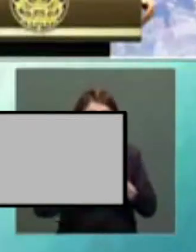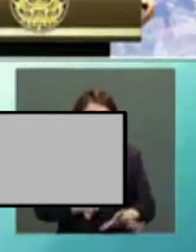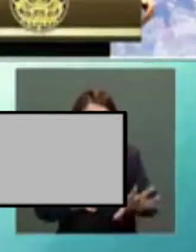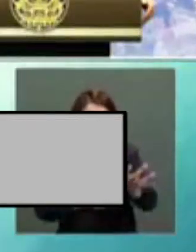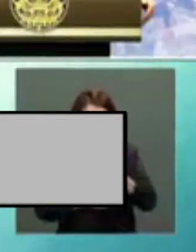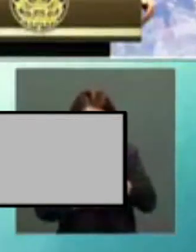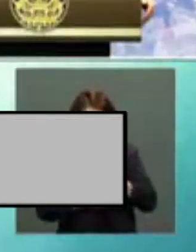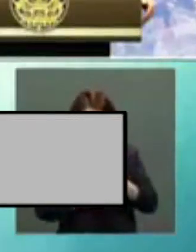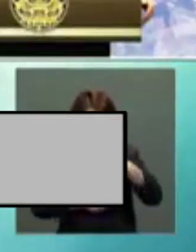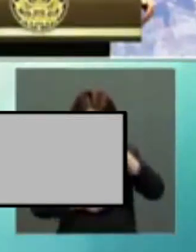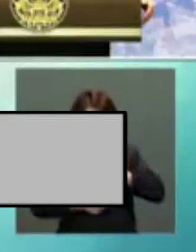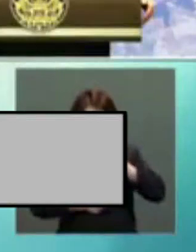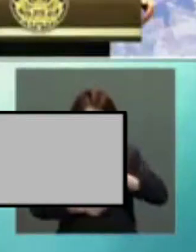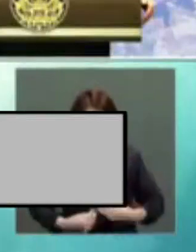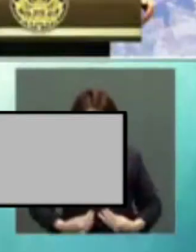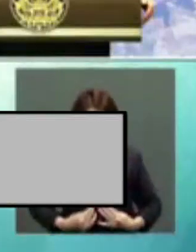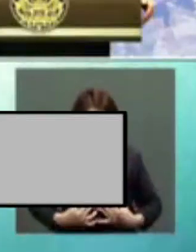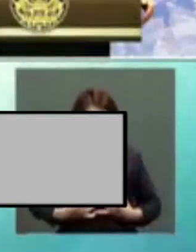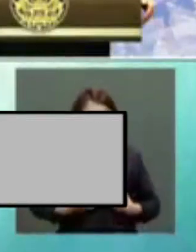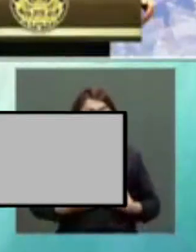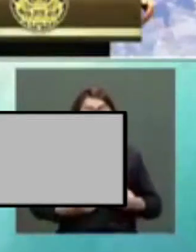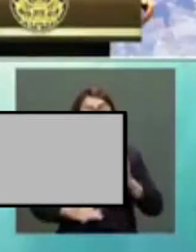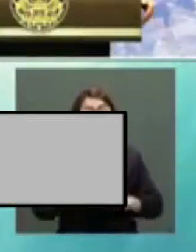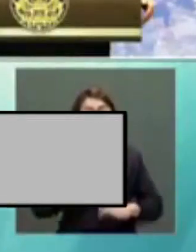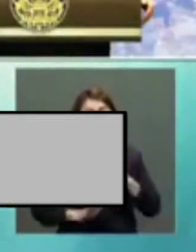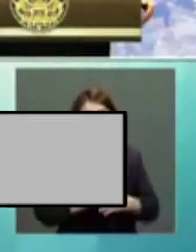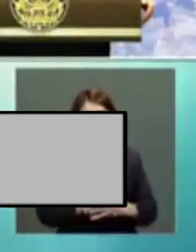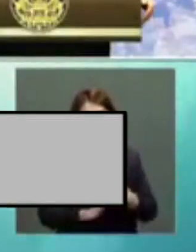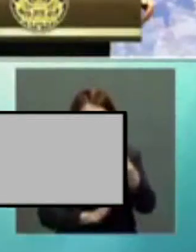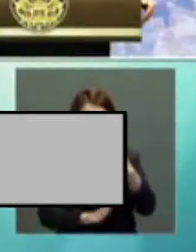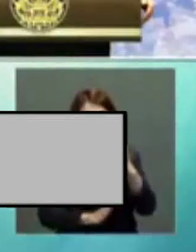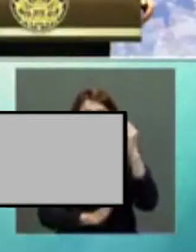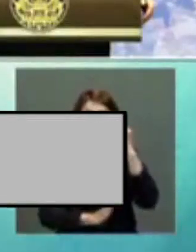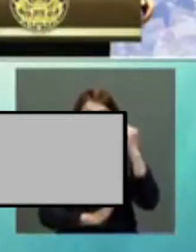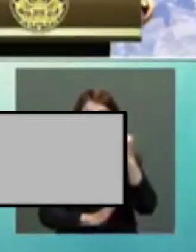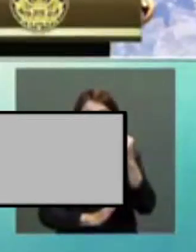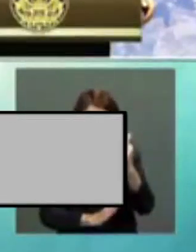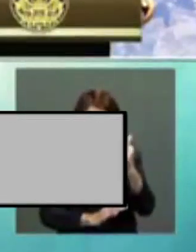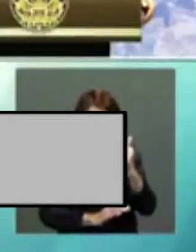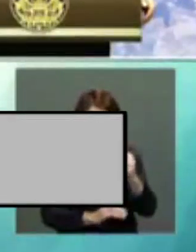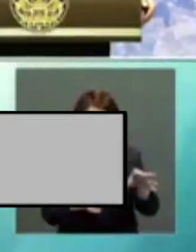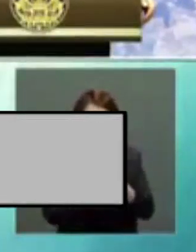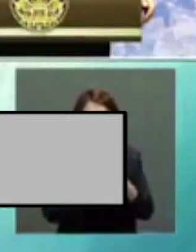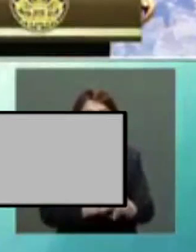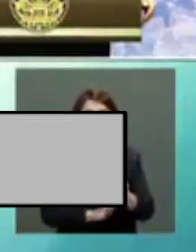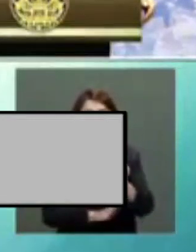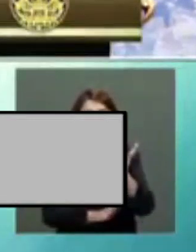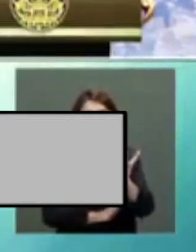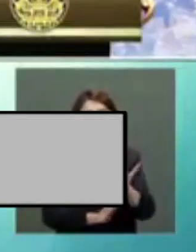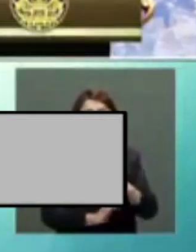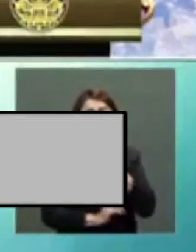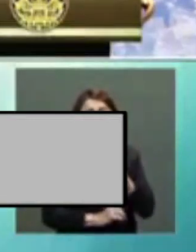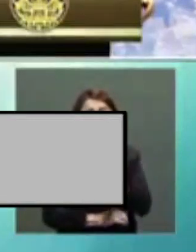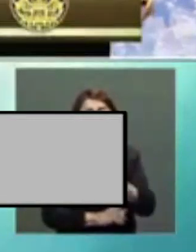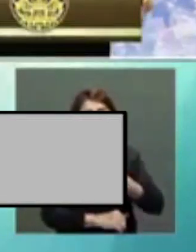ครับเพราะว่าท่านผู้ชมท่านที่ดูตรงนี้อยู่ก็คงจะถ้าท่านบอกว่าท่านเป็นคนหนึ่งแหละที่อยู่